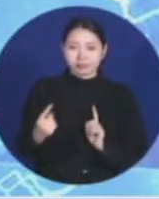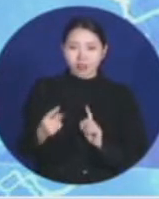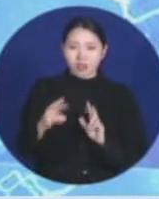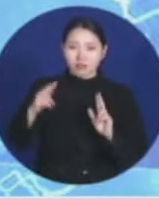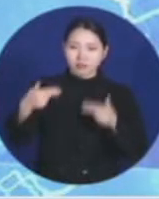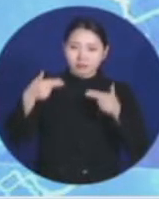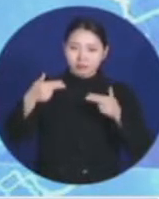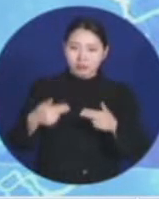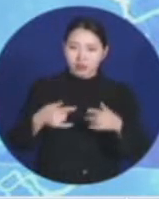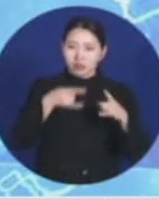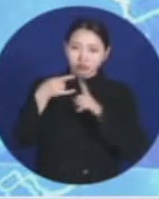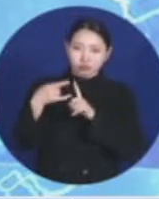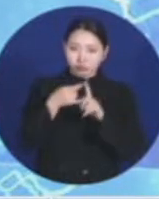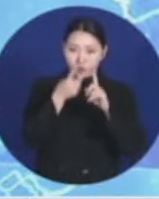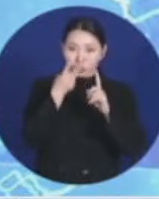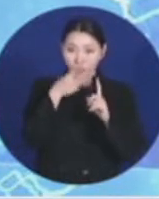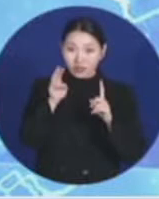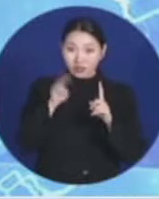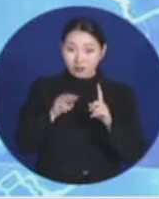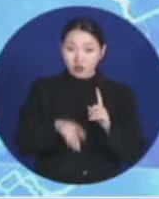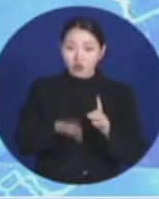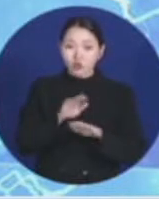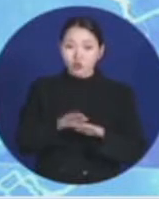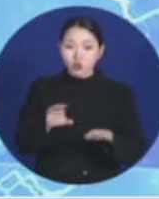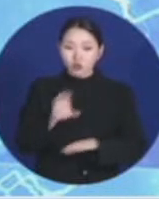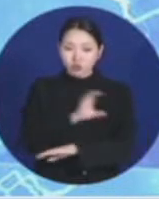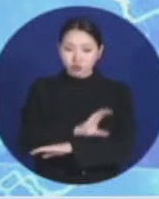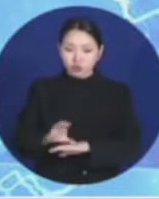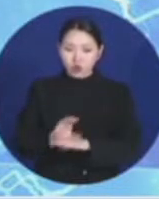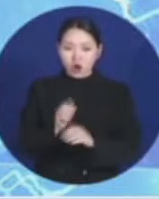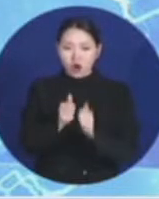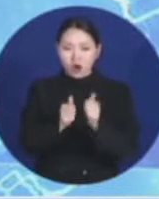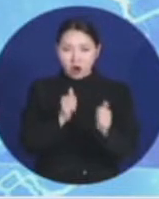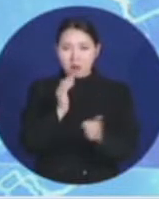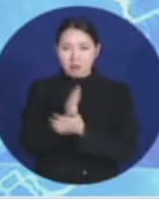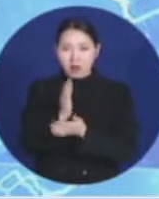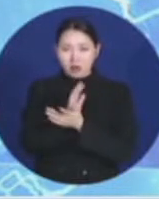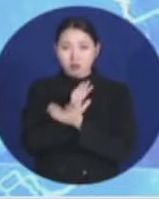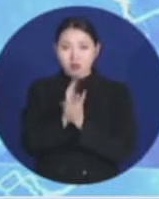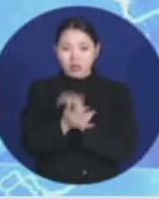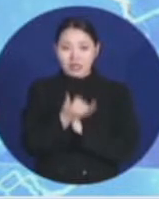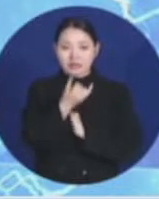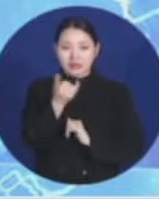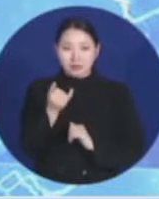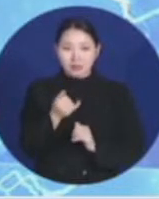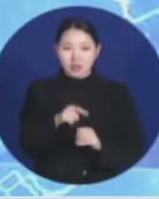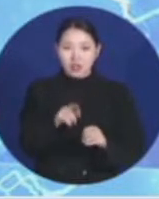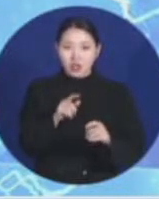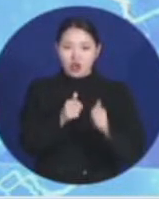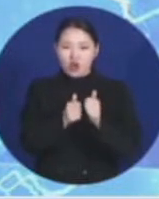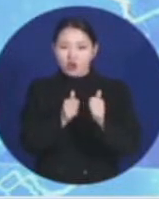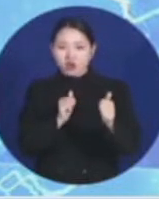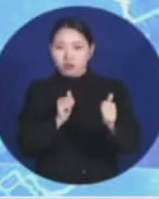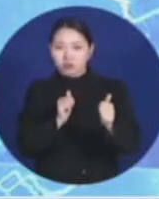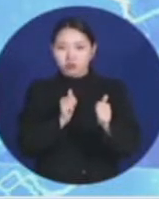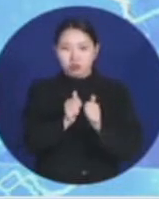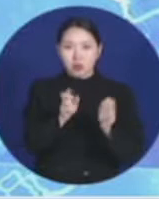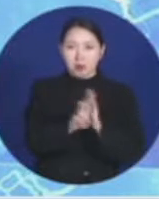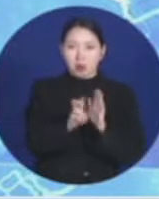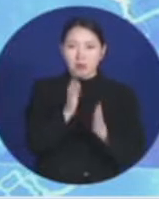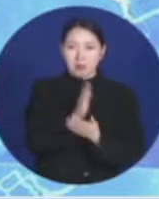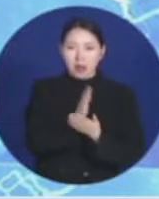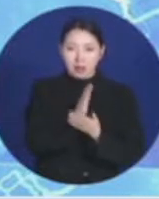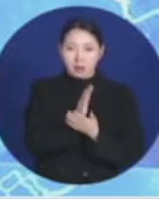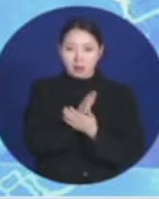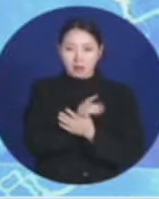буюу онлайн явуулж үзсэн. Хүүхдийн сургалтад хоцрогдолж үүссэн гэсэн ч онлайн хичээлээр хоцроглыг арилгах боломж харагдсан